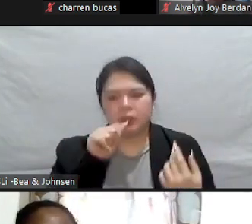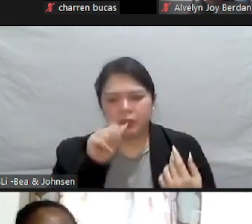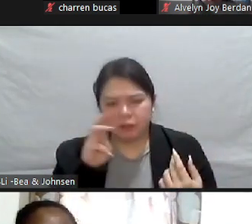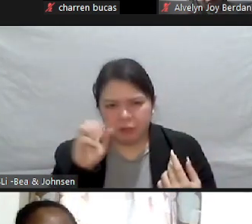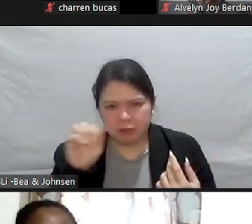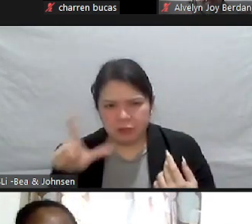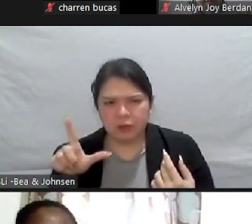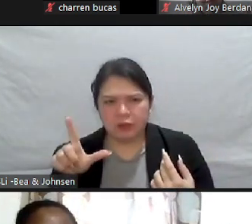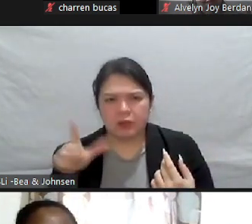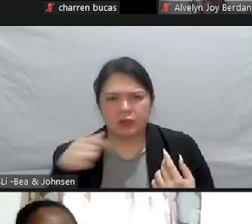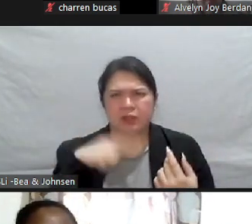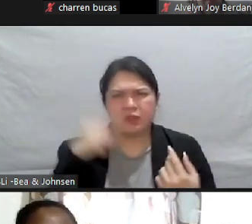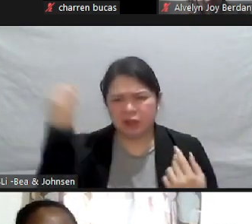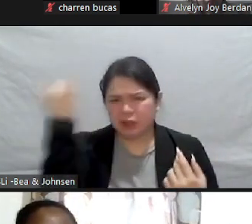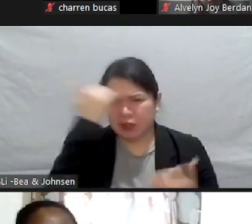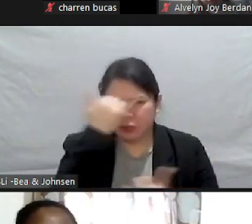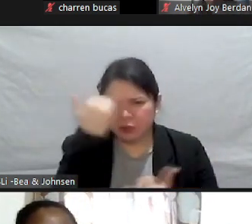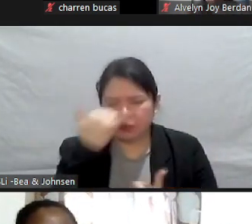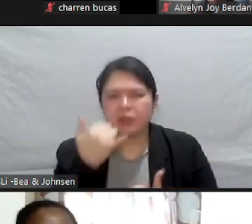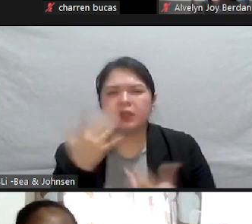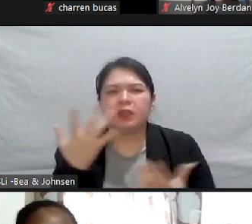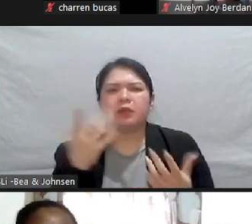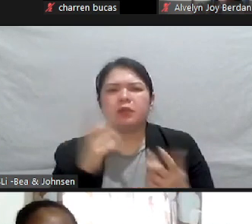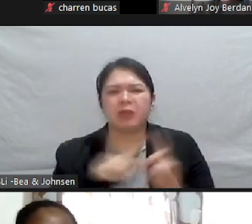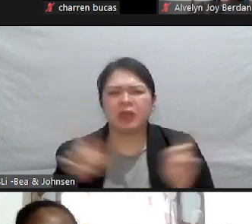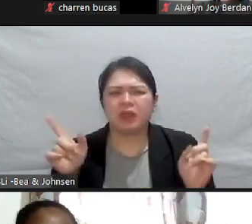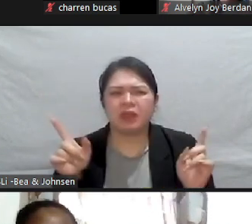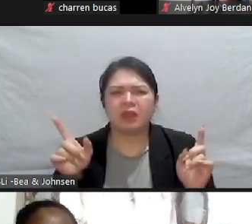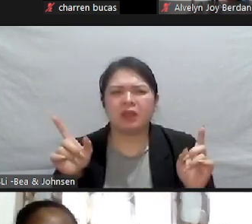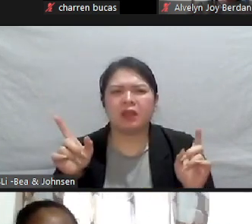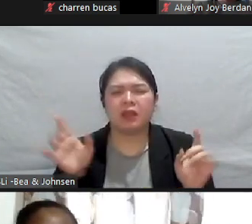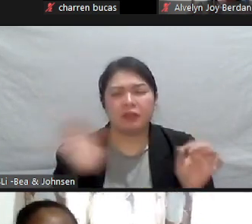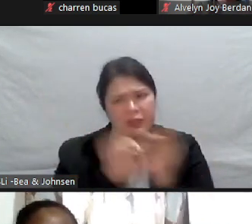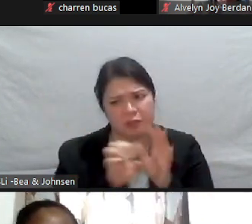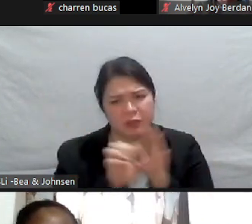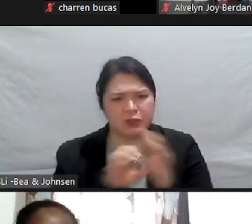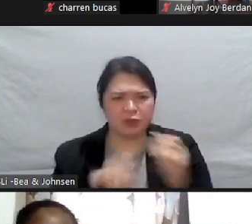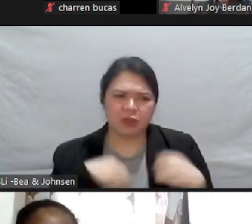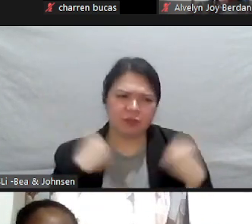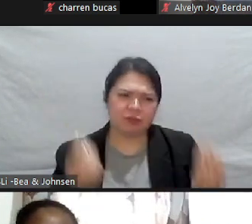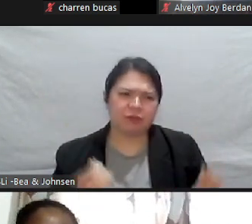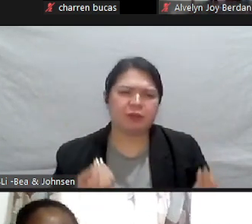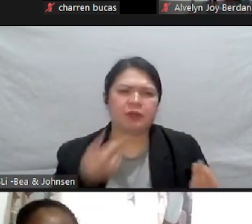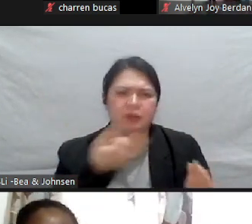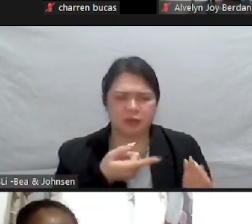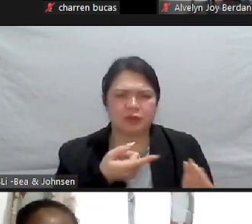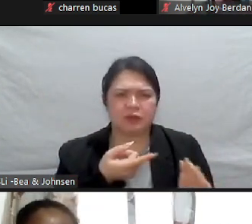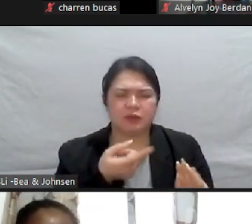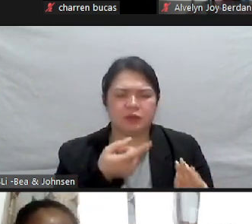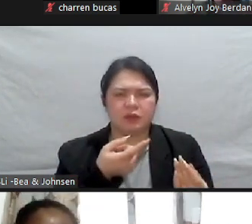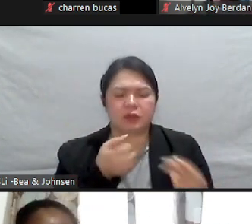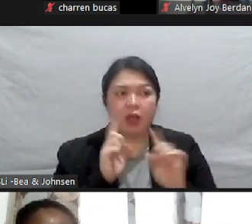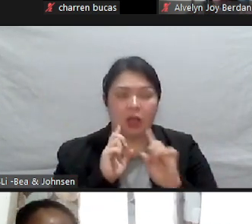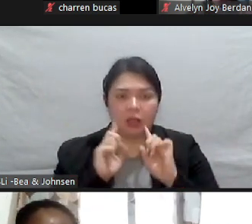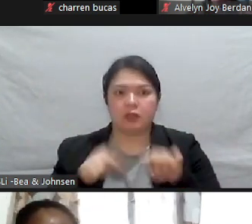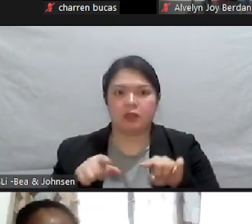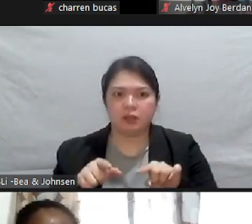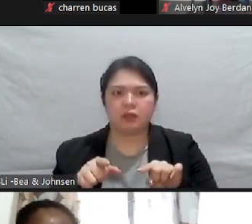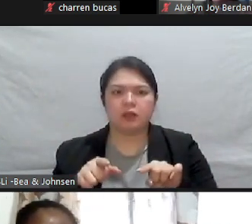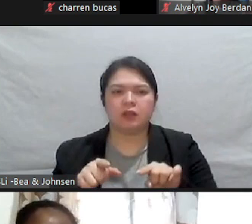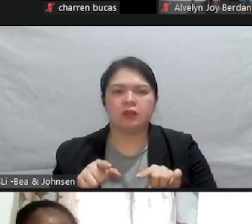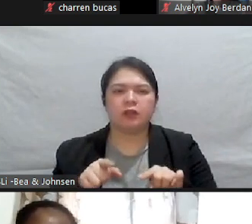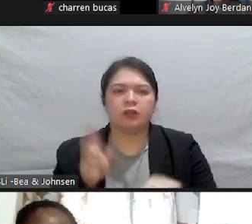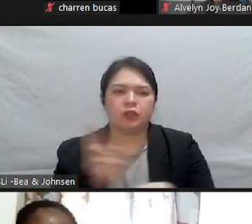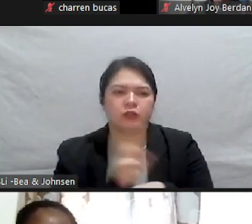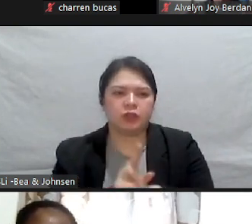ang bobobo ng mga estudyante natin. However, if they are given the chance na sumagot sa tanong using their